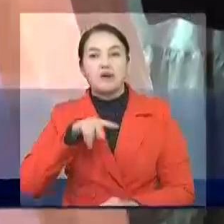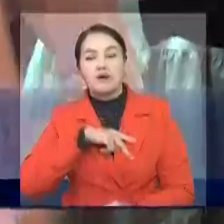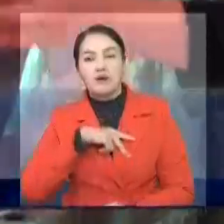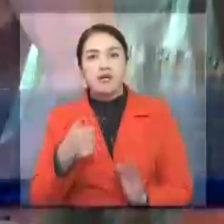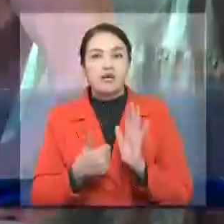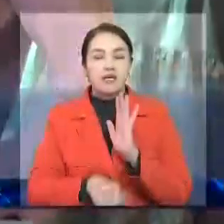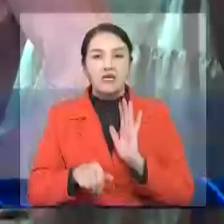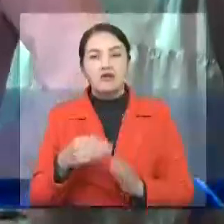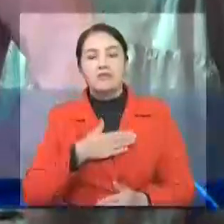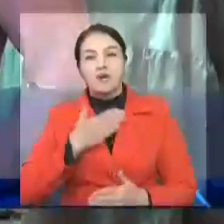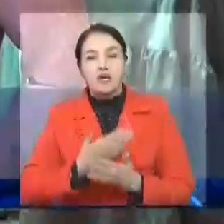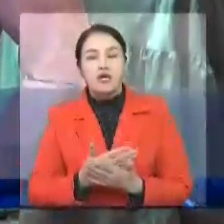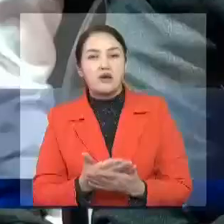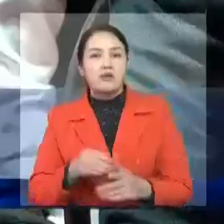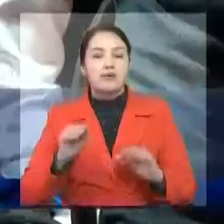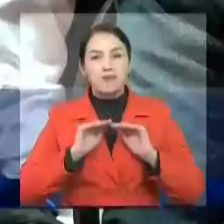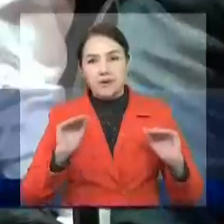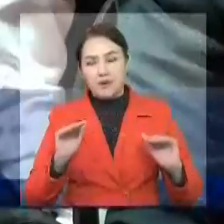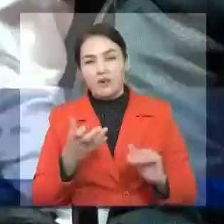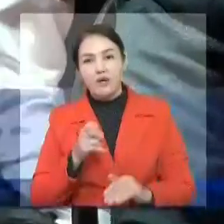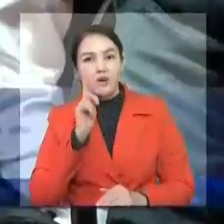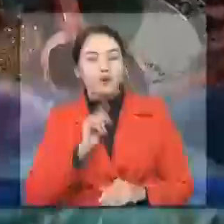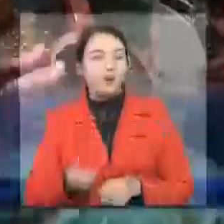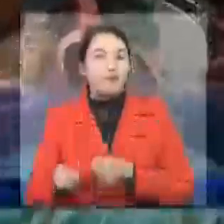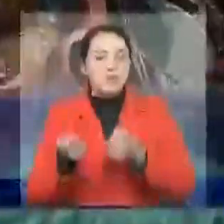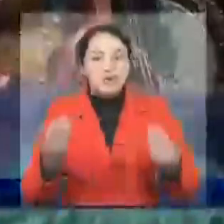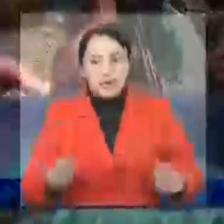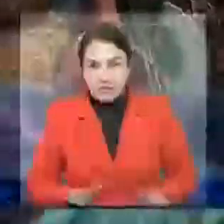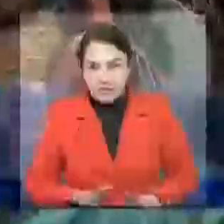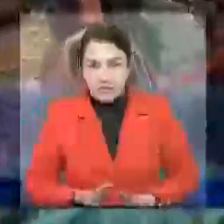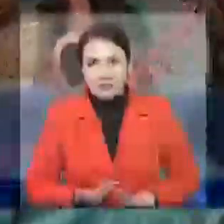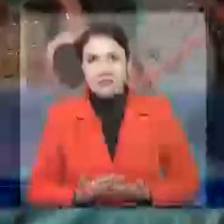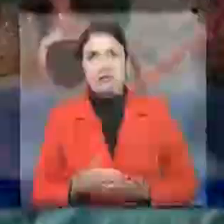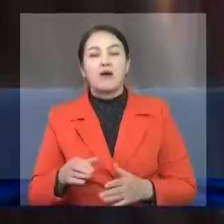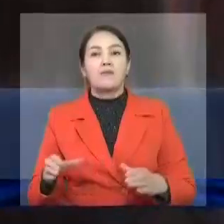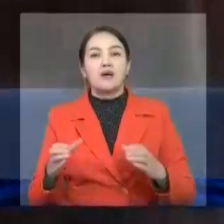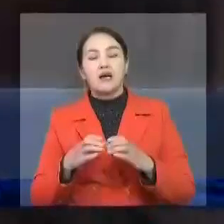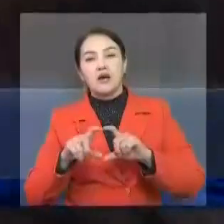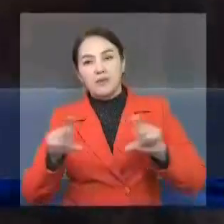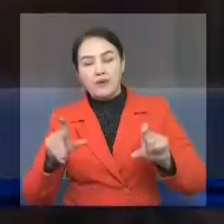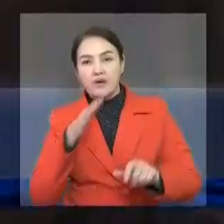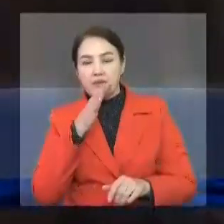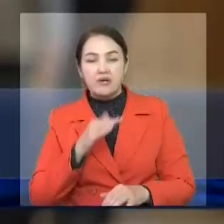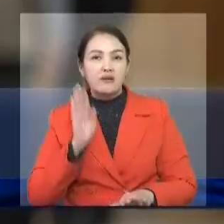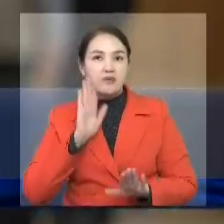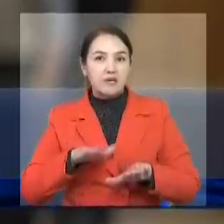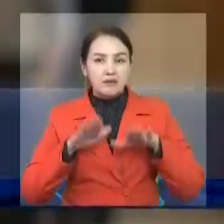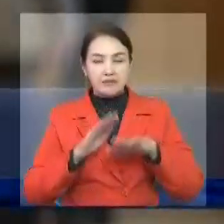около 60 волонтеров. В их числе школьник. Он помог удобно расположить жителей, поселившихся в образовательном учреждении во время